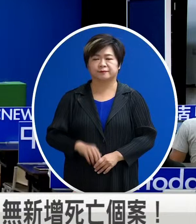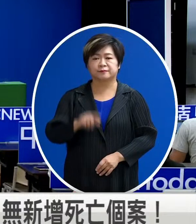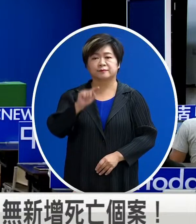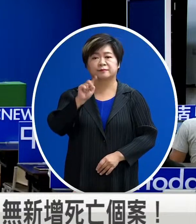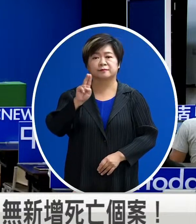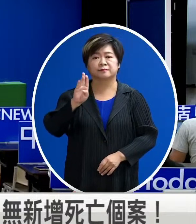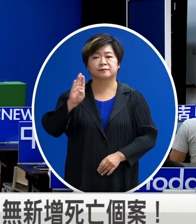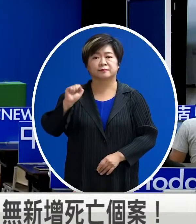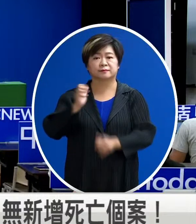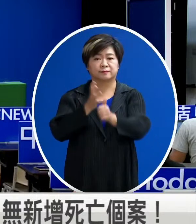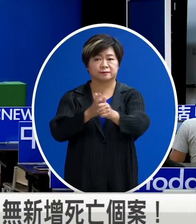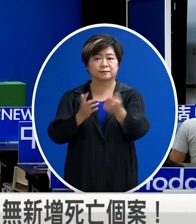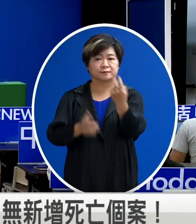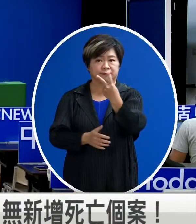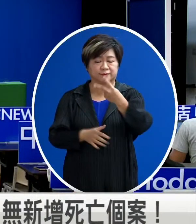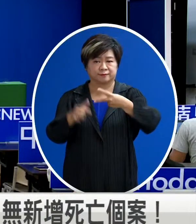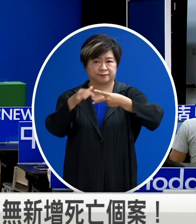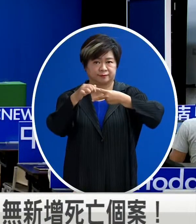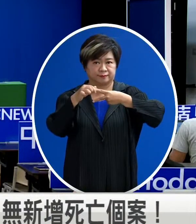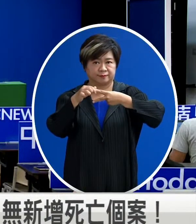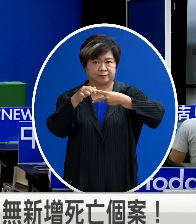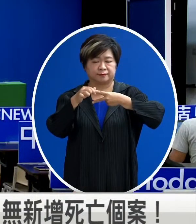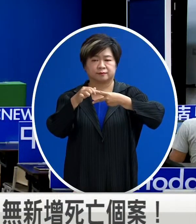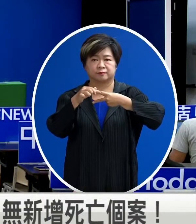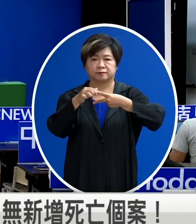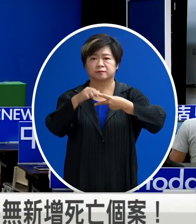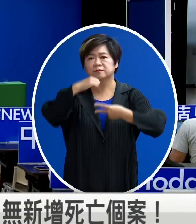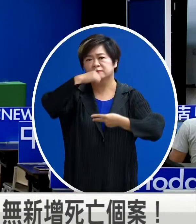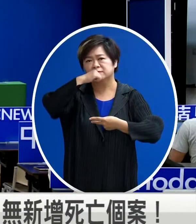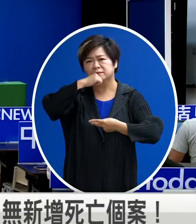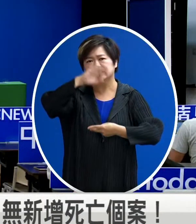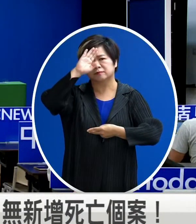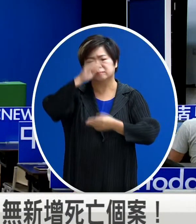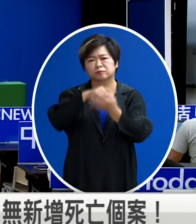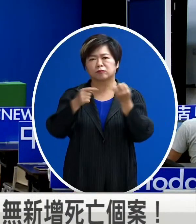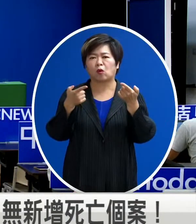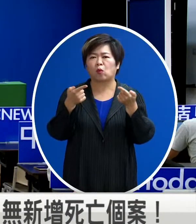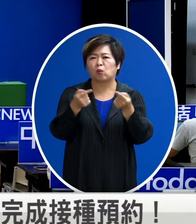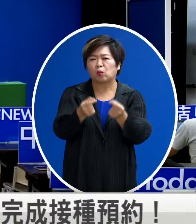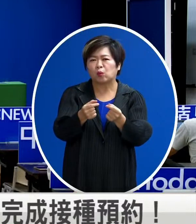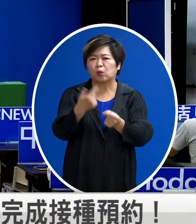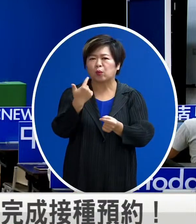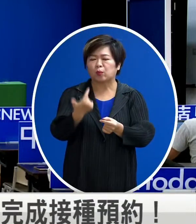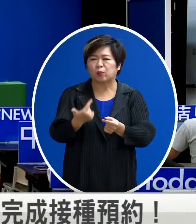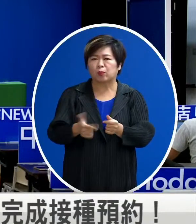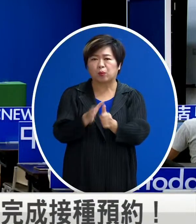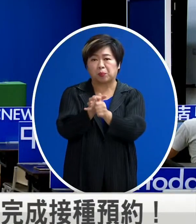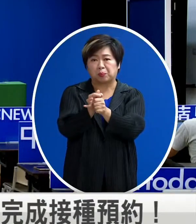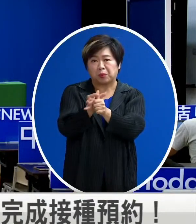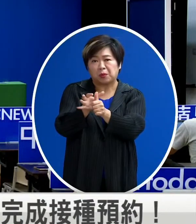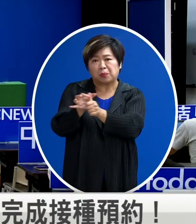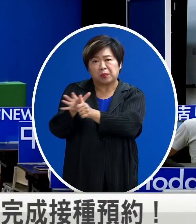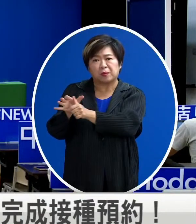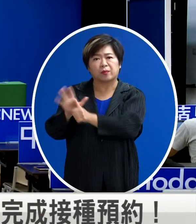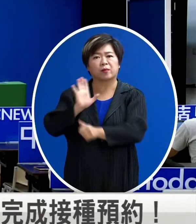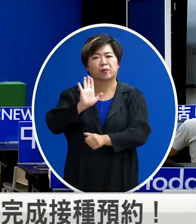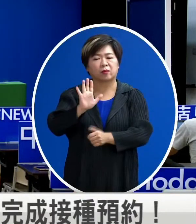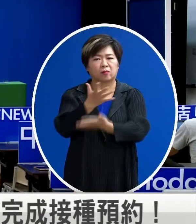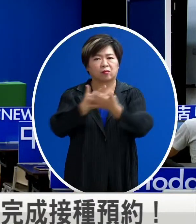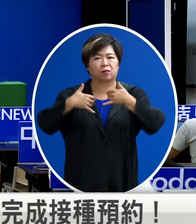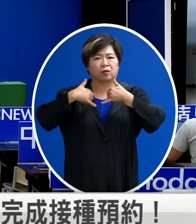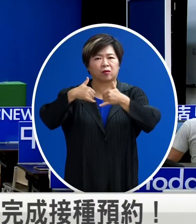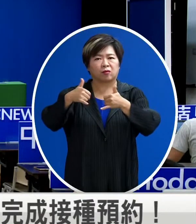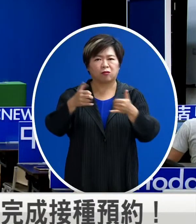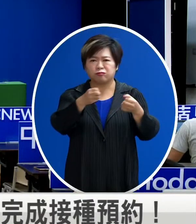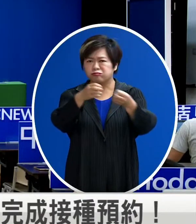TVBS 想提问两个问题，第一个是因为国内疫情趋缓以后，其实我们逐步都有在放宽一些限制嘛。然后网络上有一些